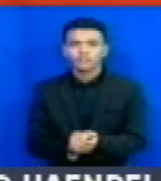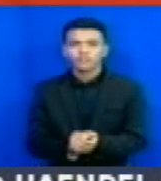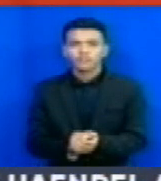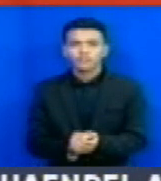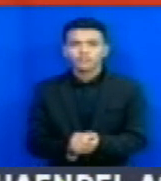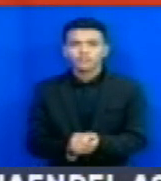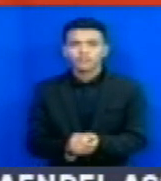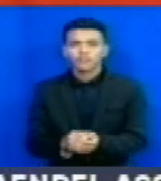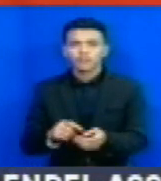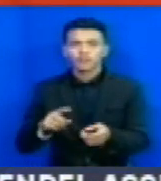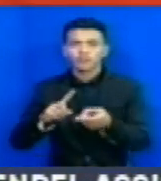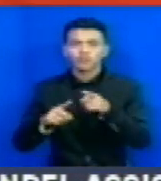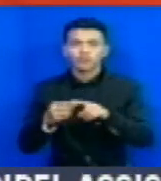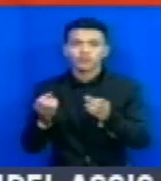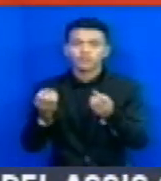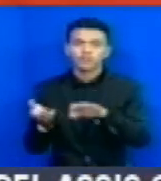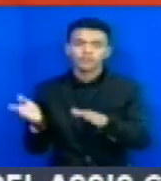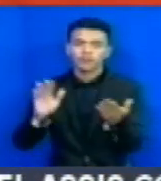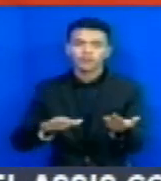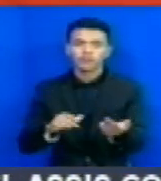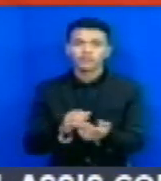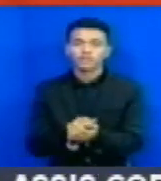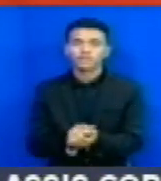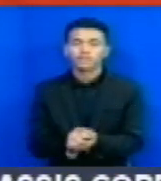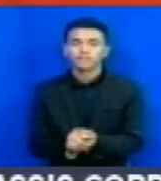Ini mal riu mai lor la mutu kalita.